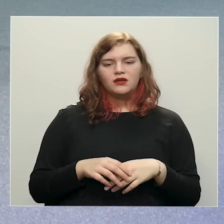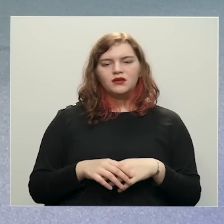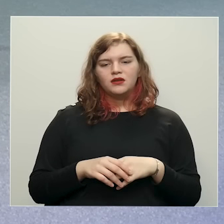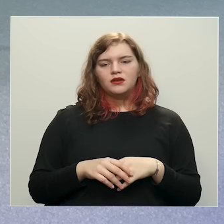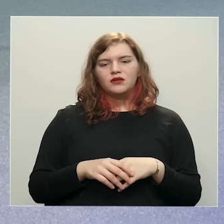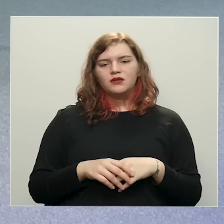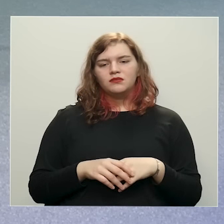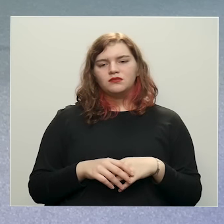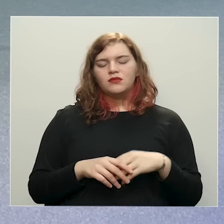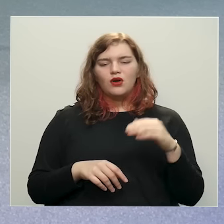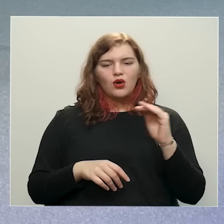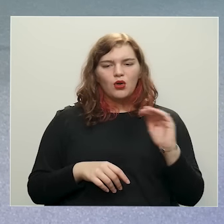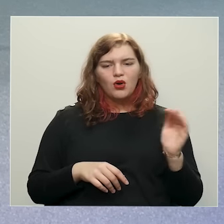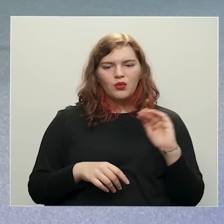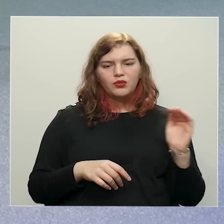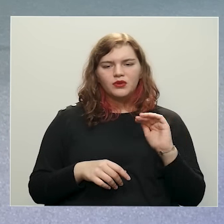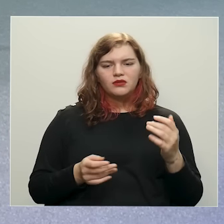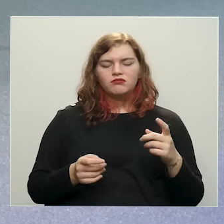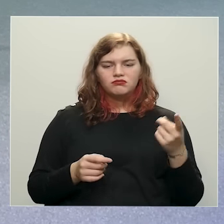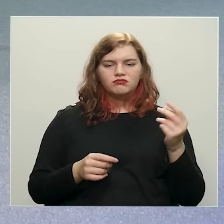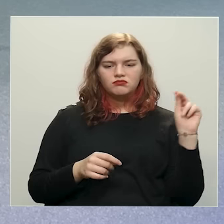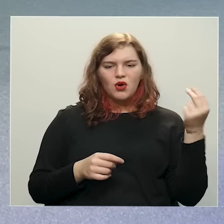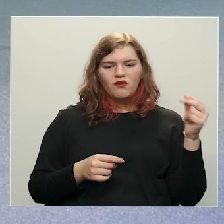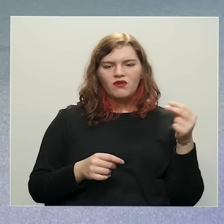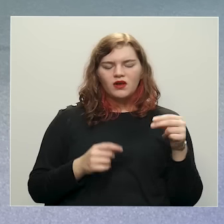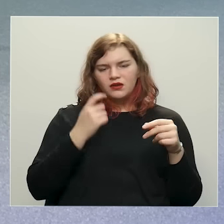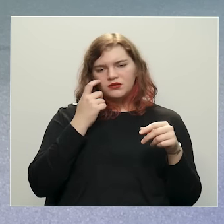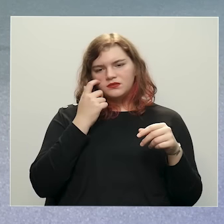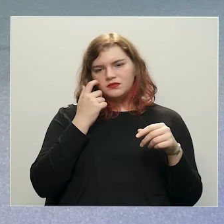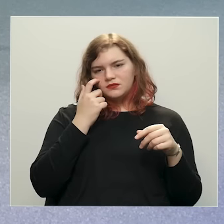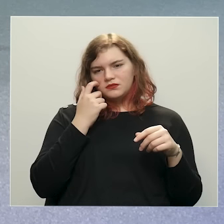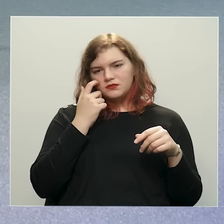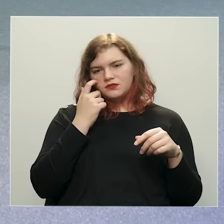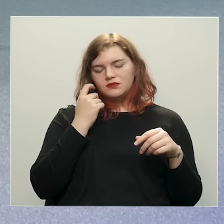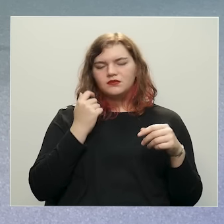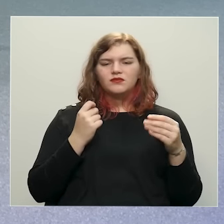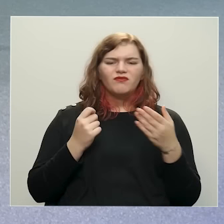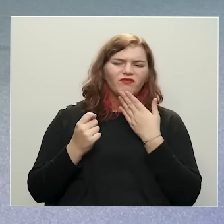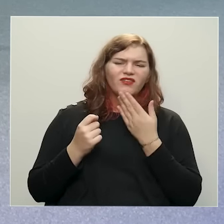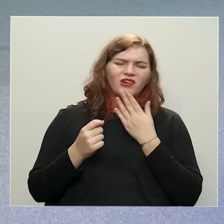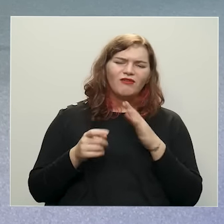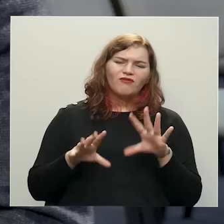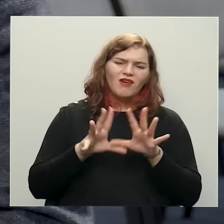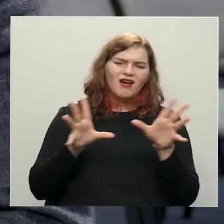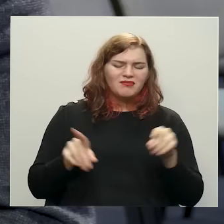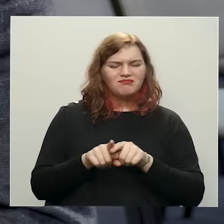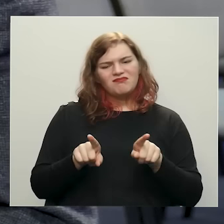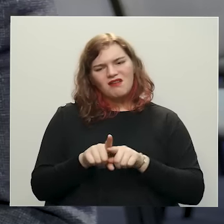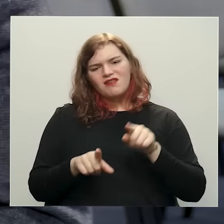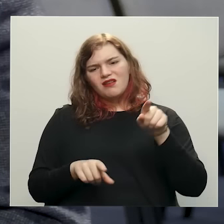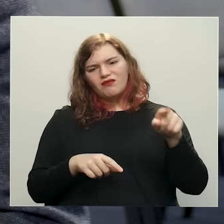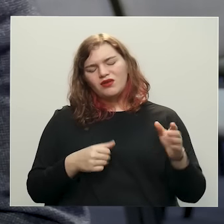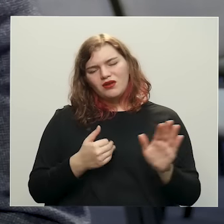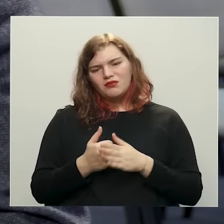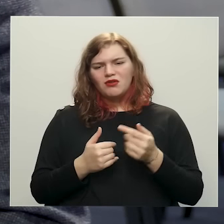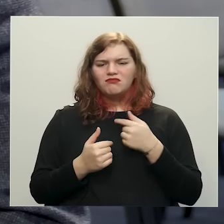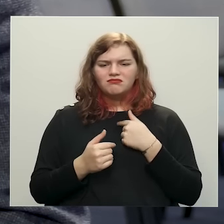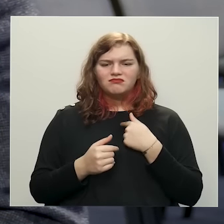o cantină de copii ăștia al străzii și au zis, ce n-aș da să am o familie ca voi, lângă